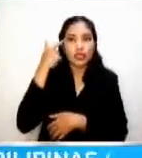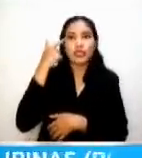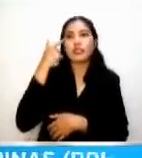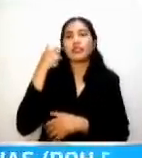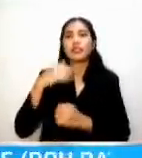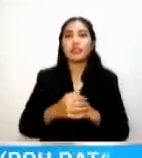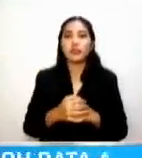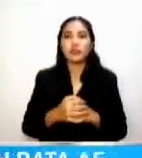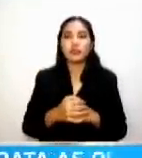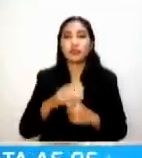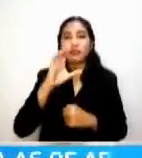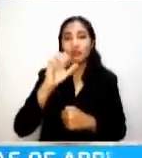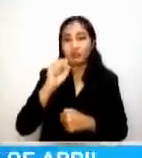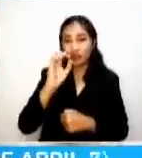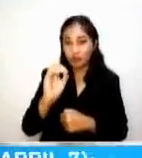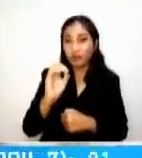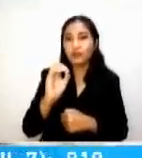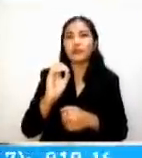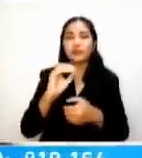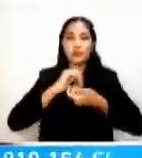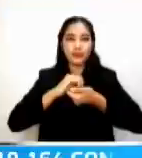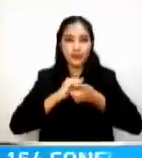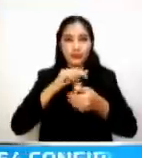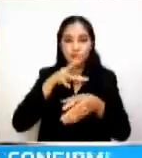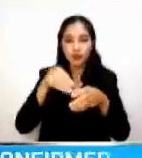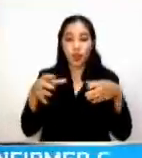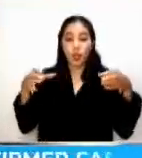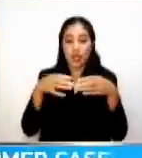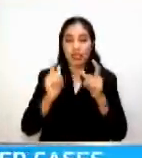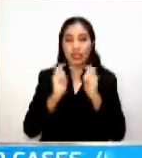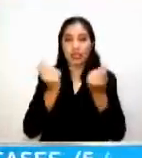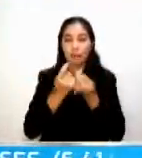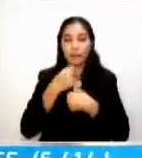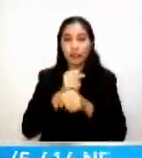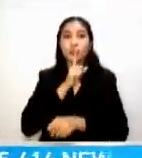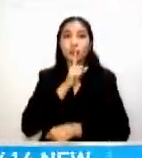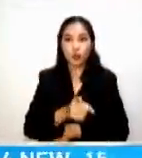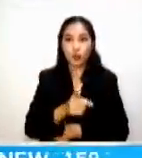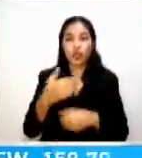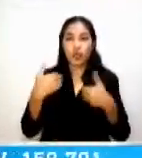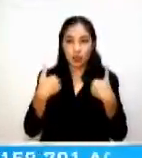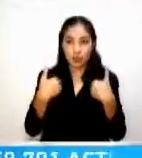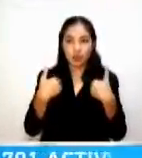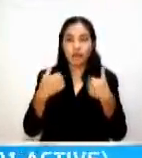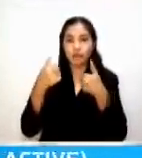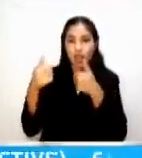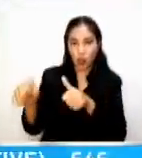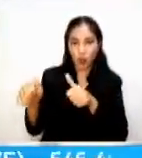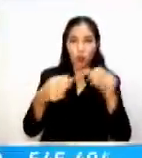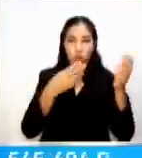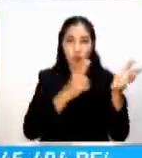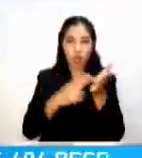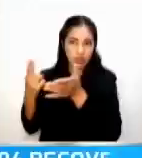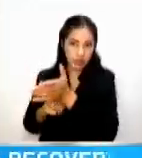siyang magtitiyak na yung nasa provision po ng JMC ay masusunod, magiging maayos,